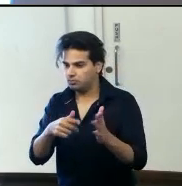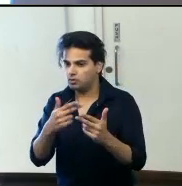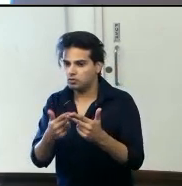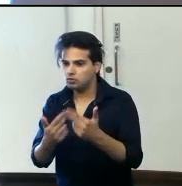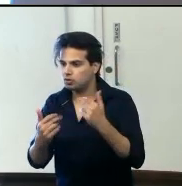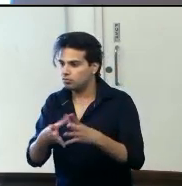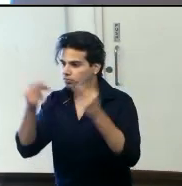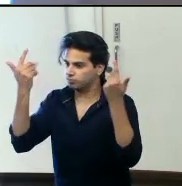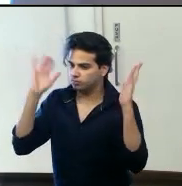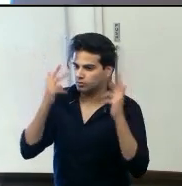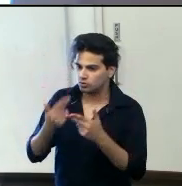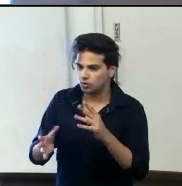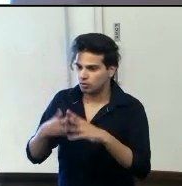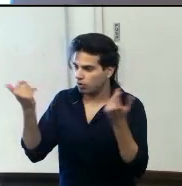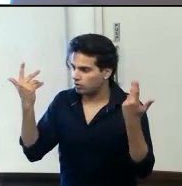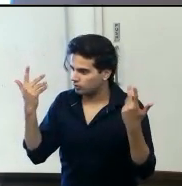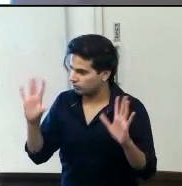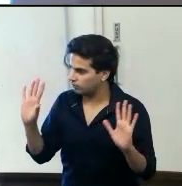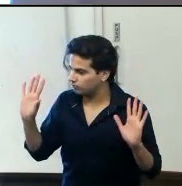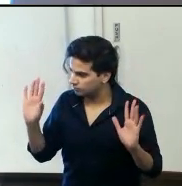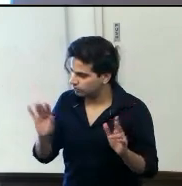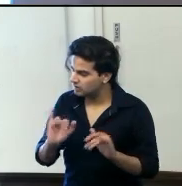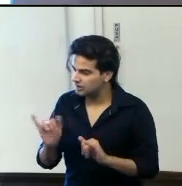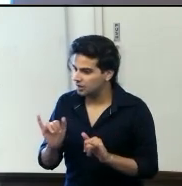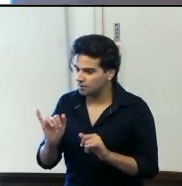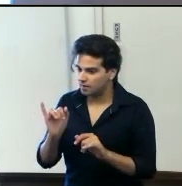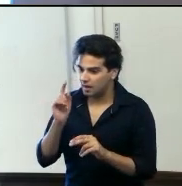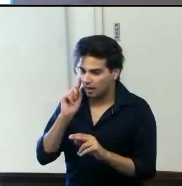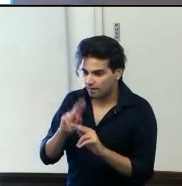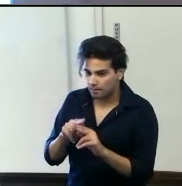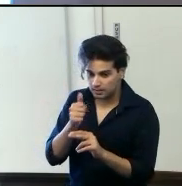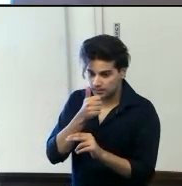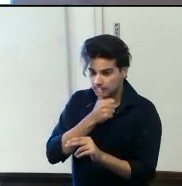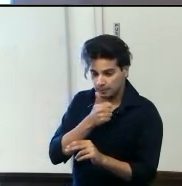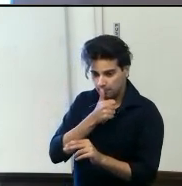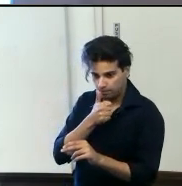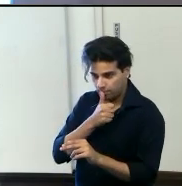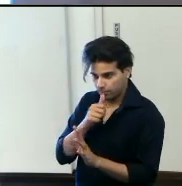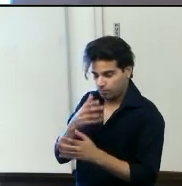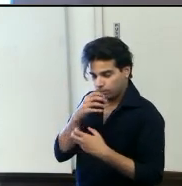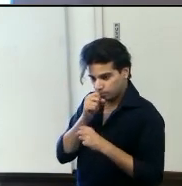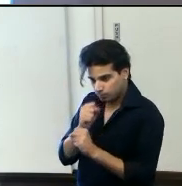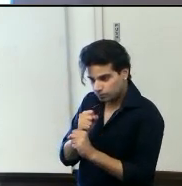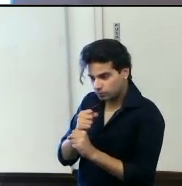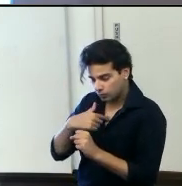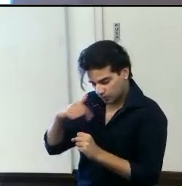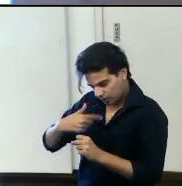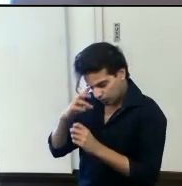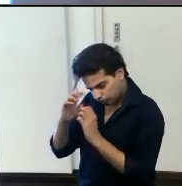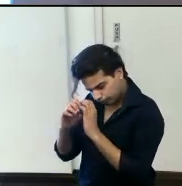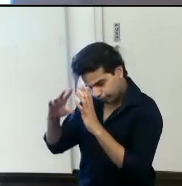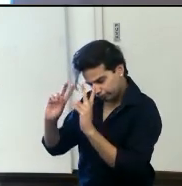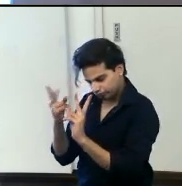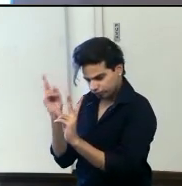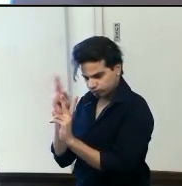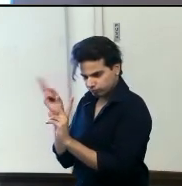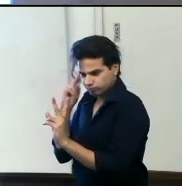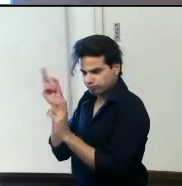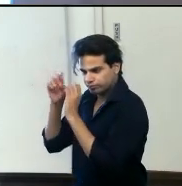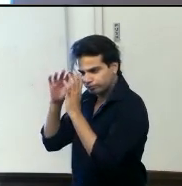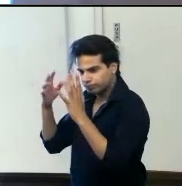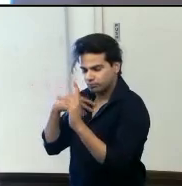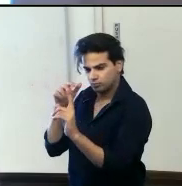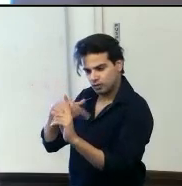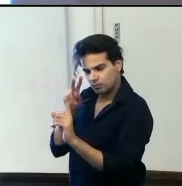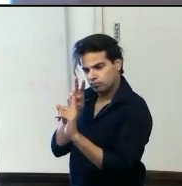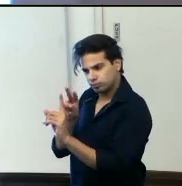gone. So as far as that it's secret, then you can bring in your own imagination, your own narratives